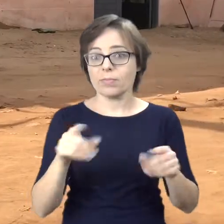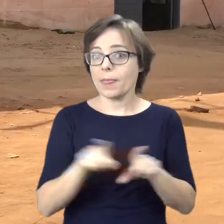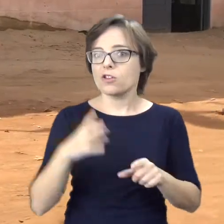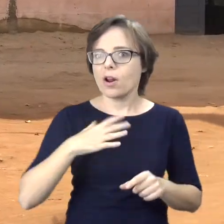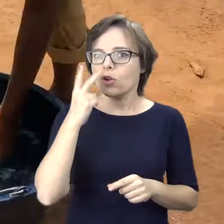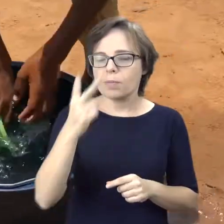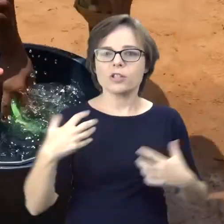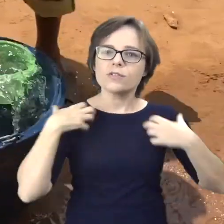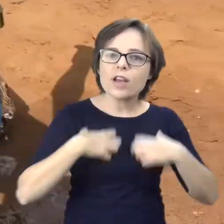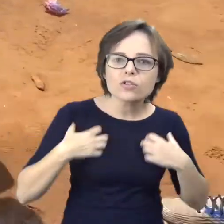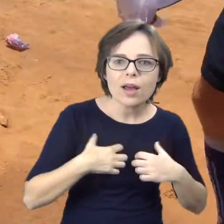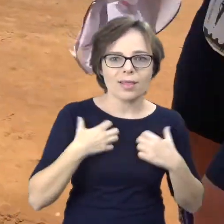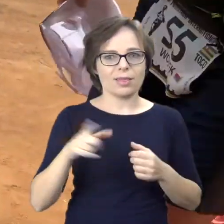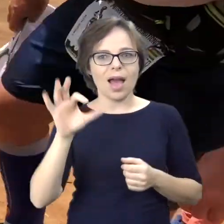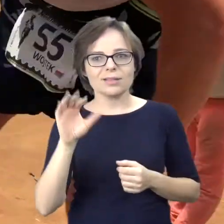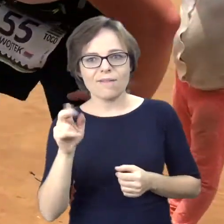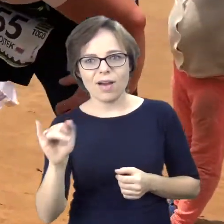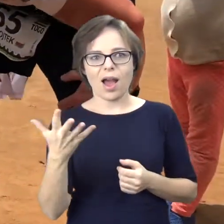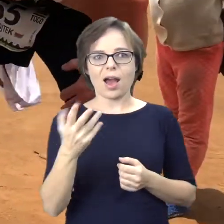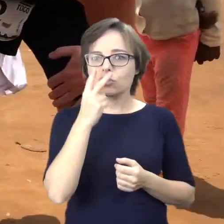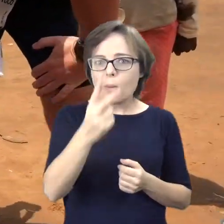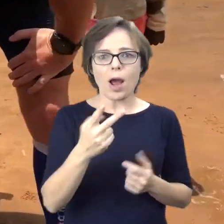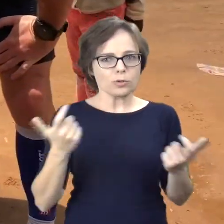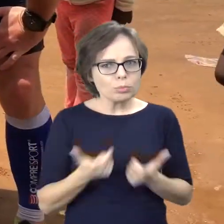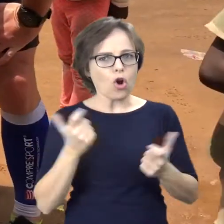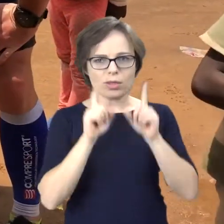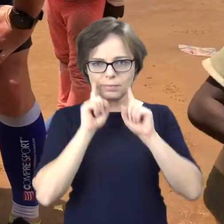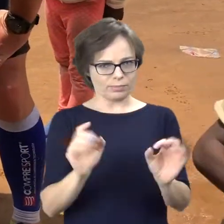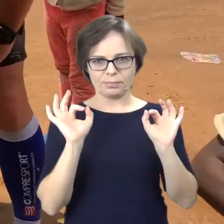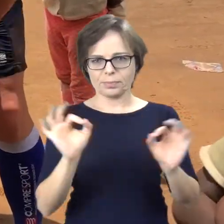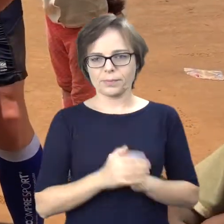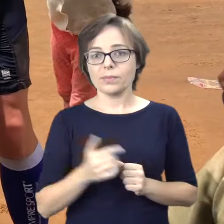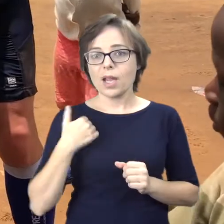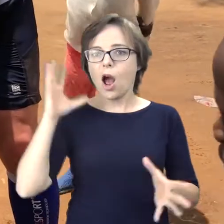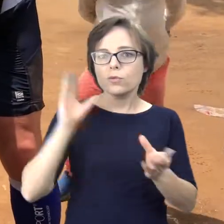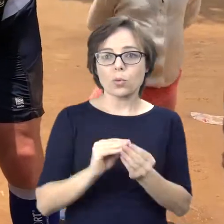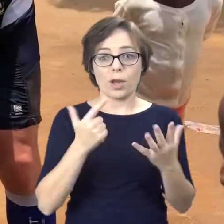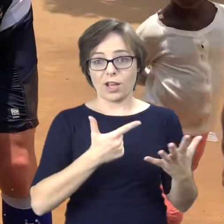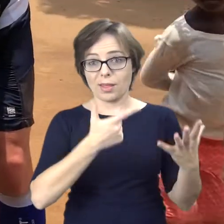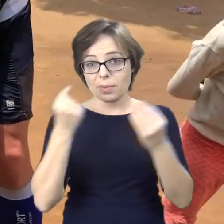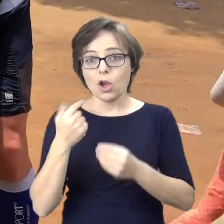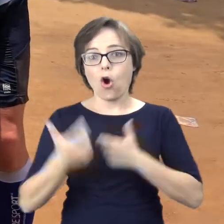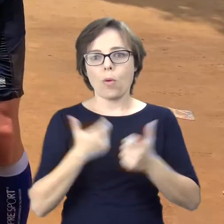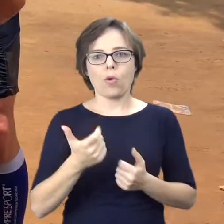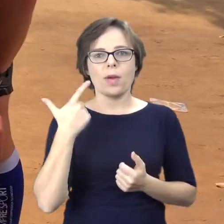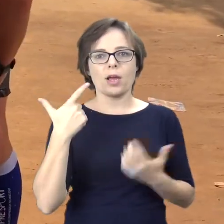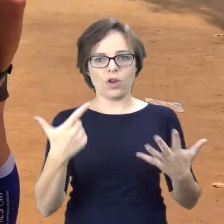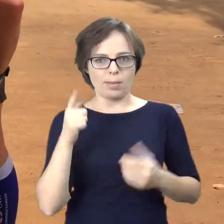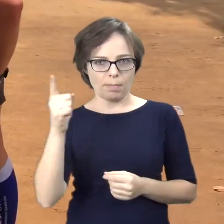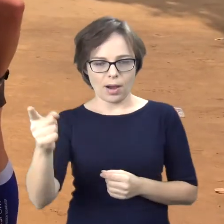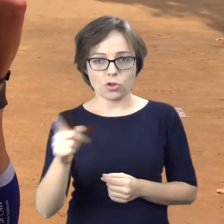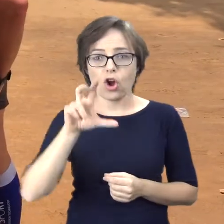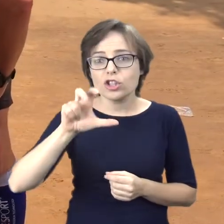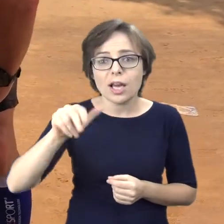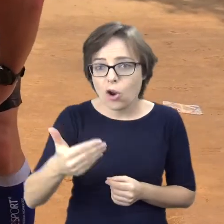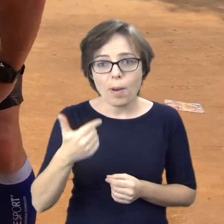zobaczyć wschody, zachody słońca, po prostu przeżyć tą przygodę życia. Ja byłem po 7 maratonach w 7 dni, więc 300 km w